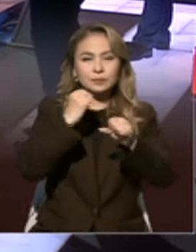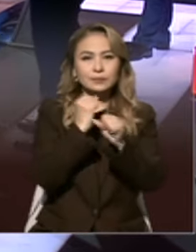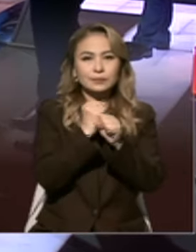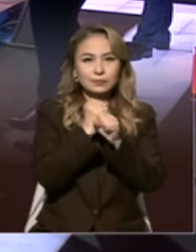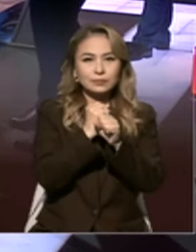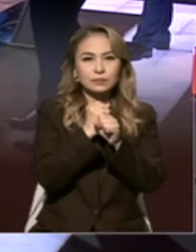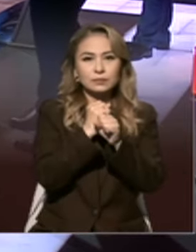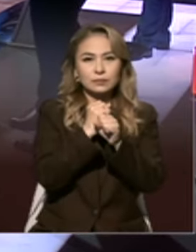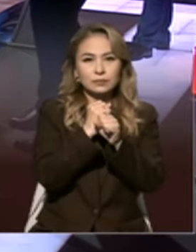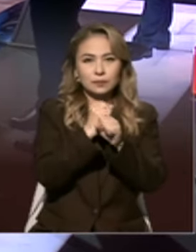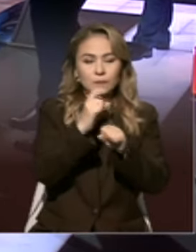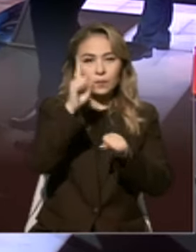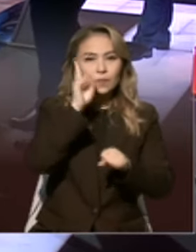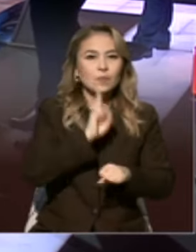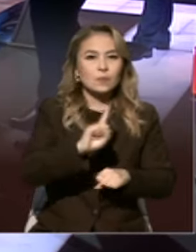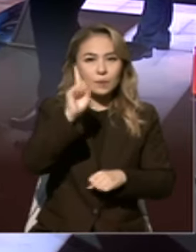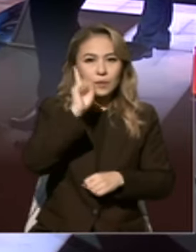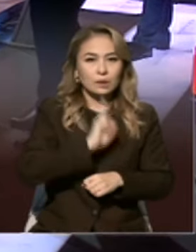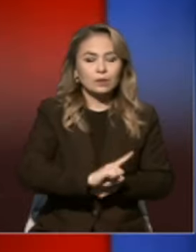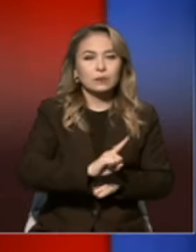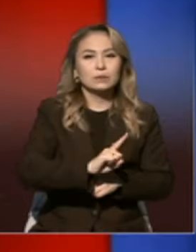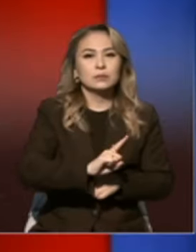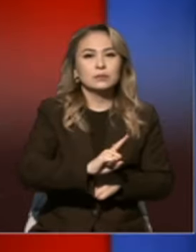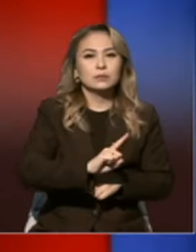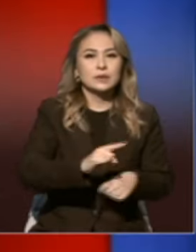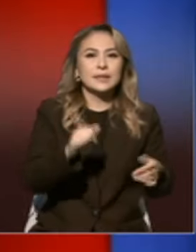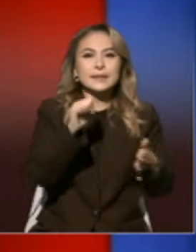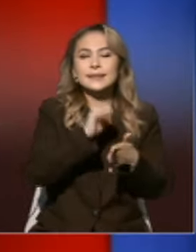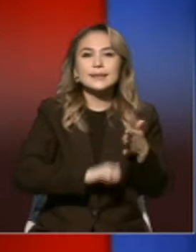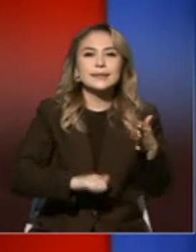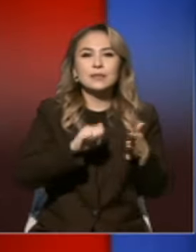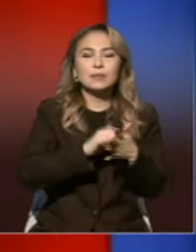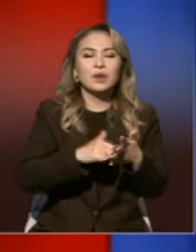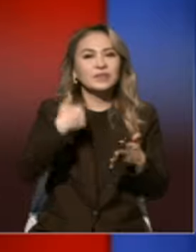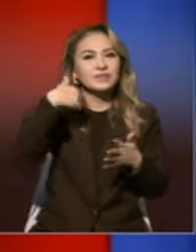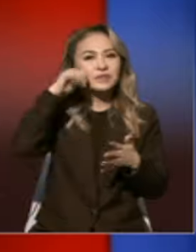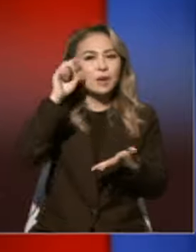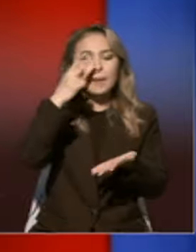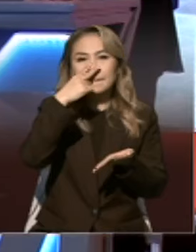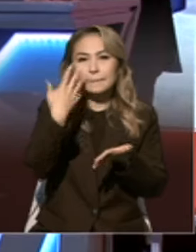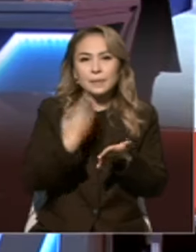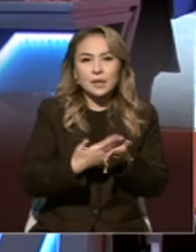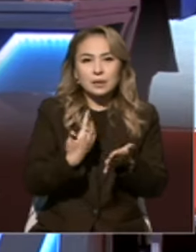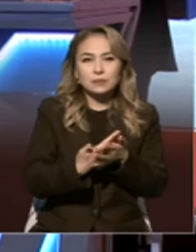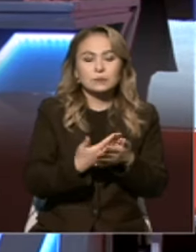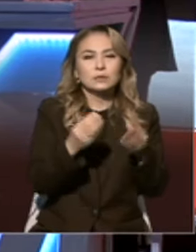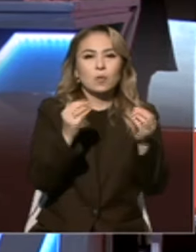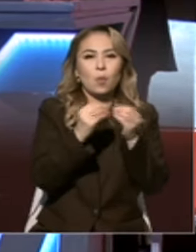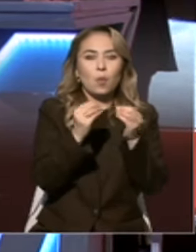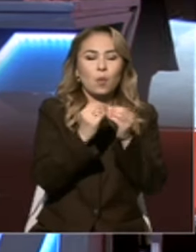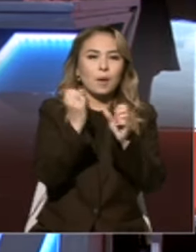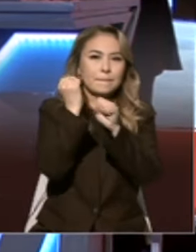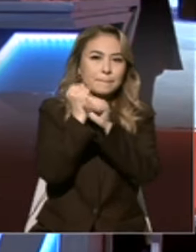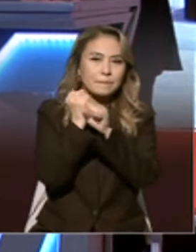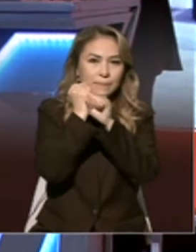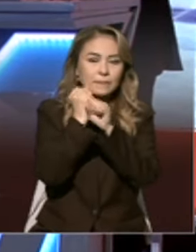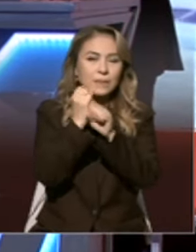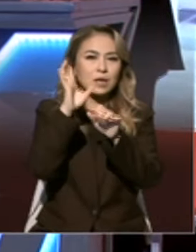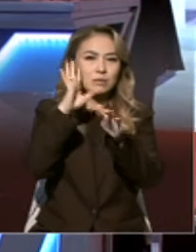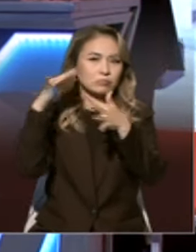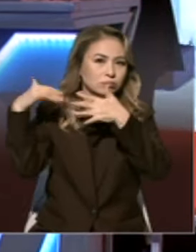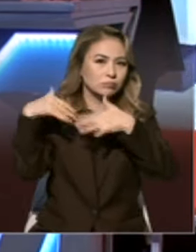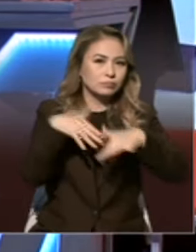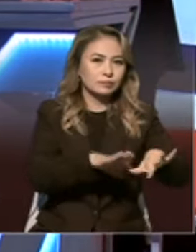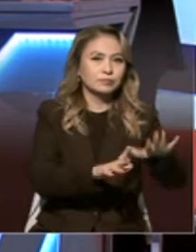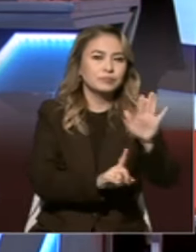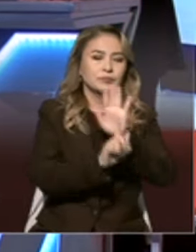бұл уақытша. Уақытша. Себебі кешеде көрсетіп жатыр ғой. Ол мешокқа толтырған құмның ағып кететін деген тағы басқа.